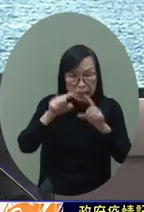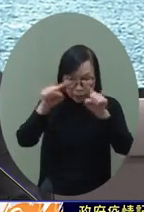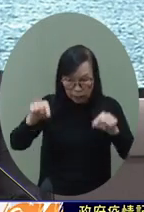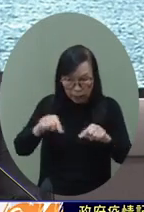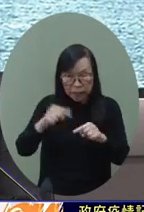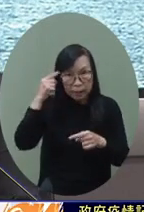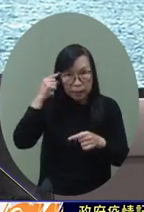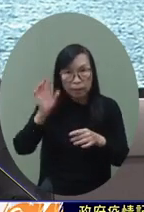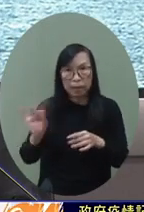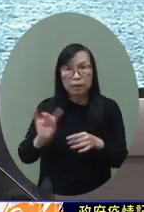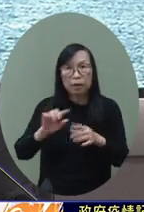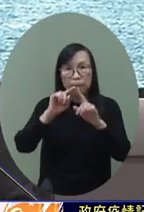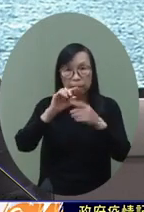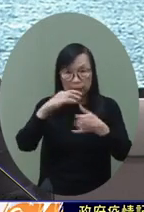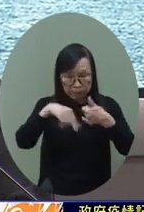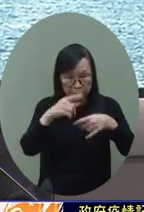以及一張檢測的表格。